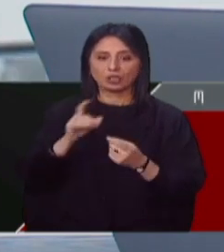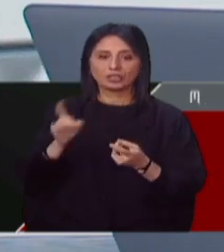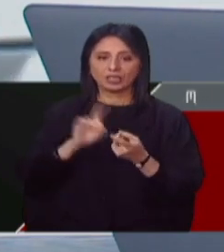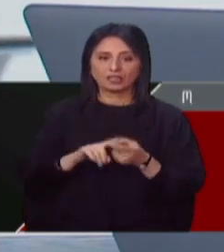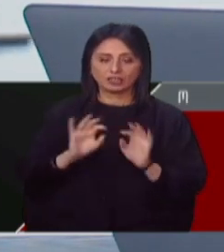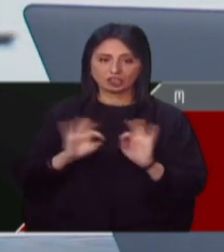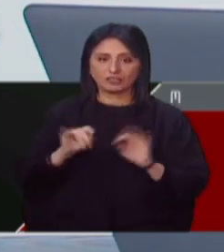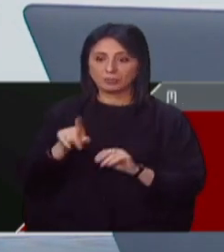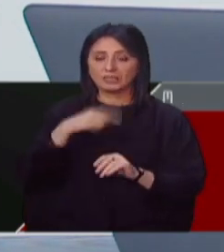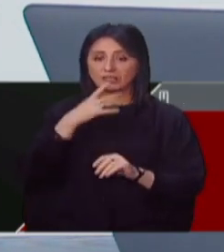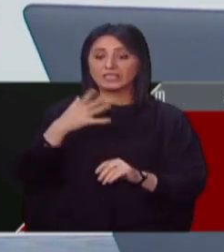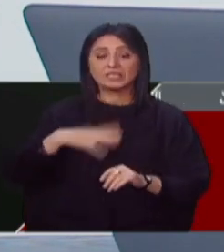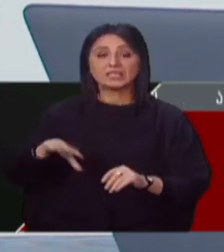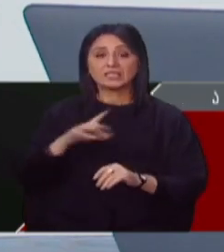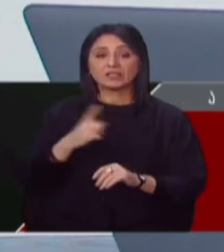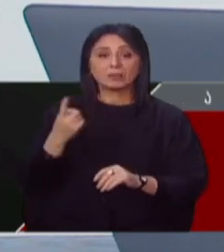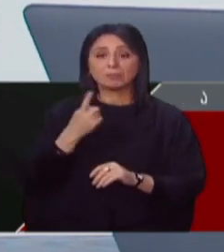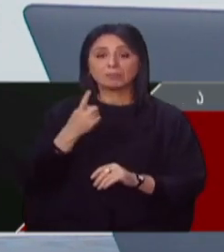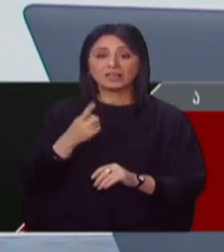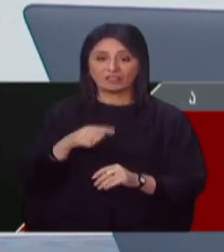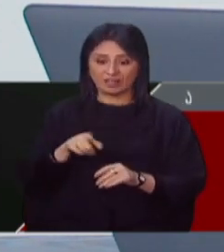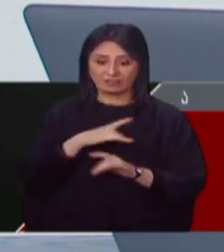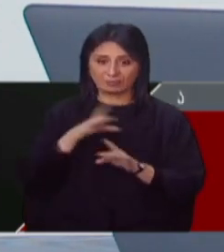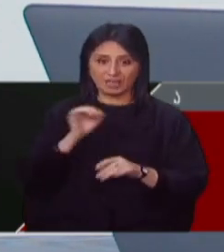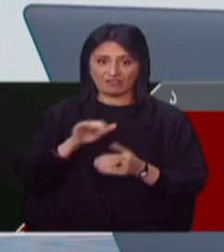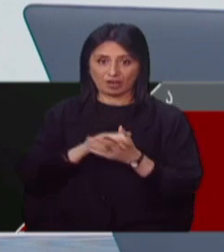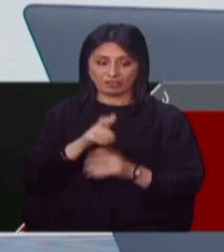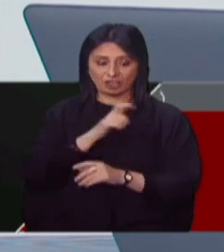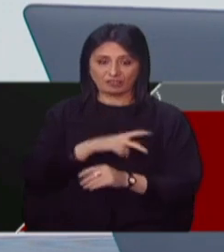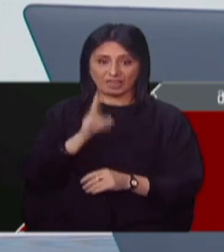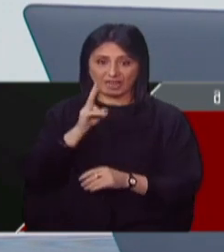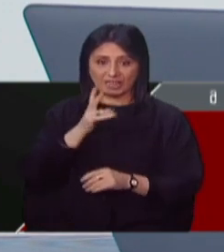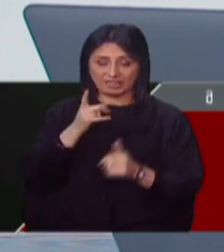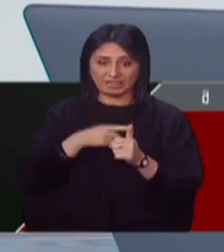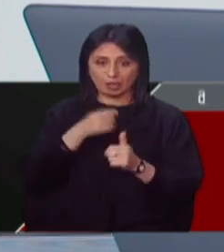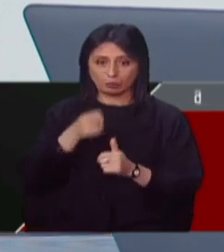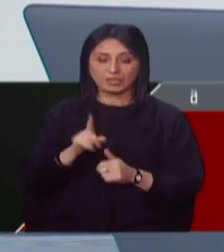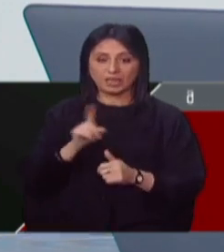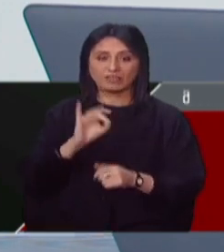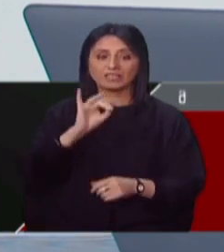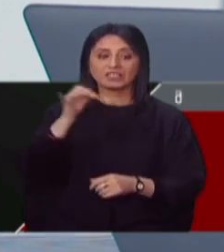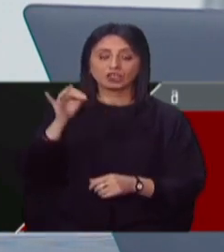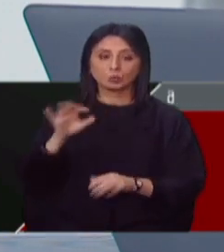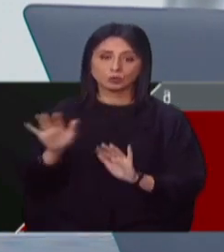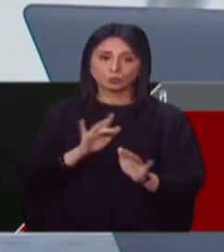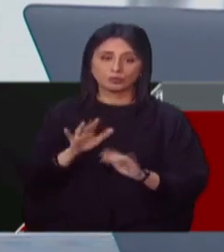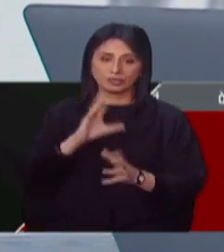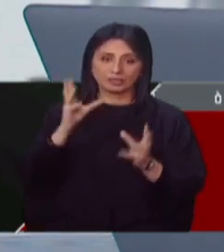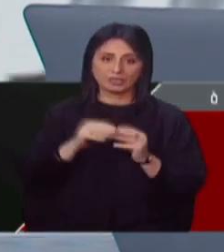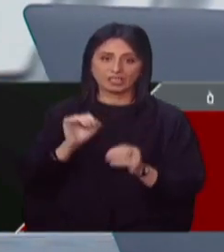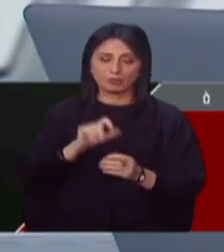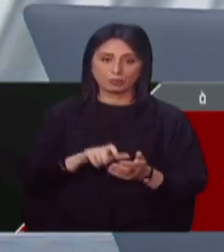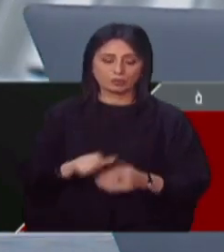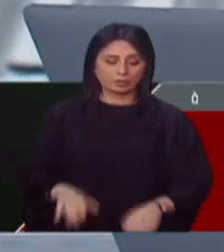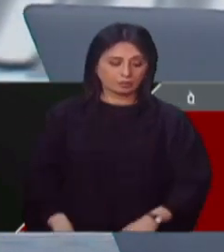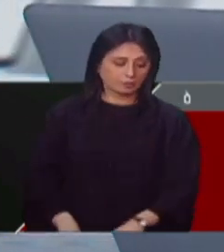დაკავშირებით აფრთხილებს. მისივე თქმით, საქართველო პირველად აღნიშნავს ამ დღეს ევროკავშირის წევრობის კანდიდატის სტატუსით, რაც ისტორიული მოვლენაა საერთო ევროპულ